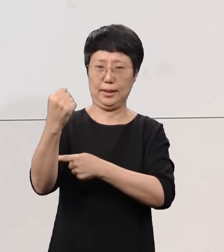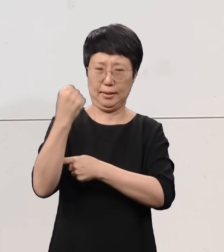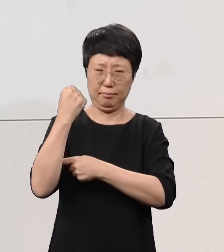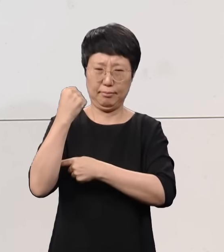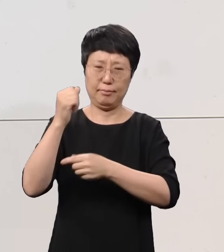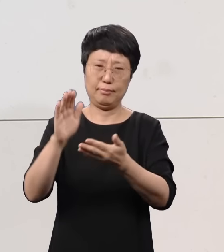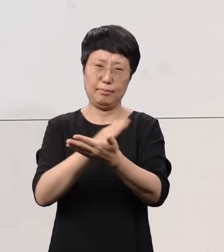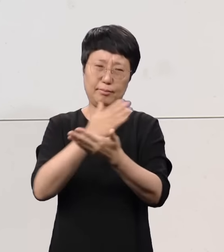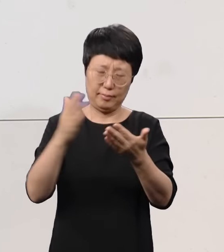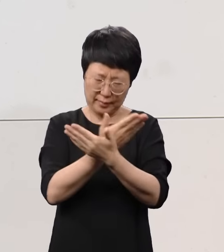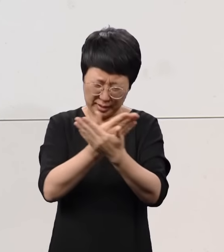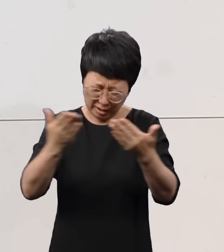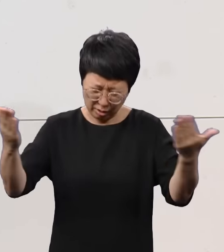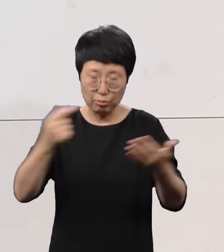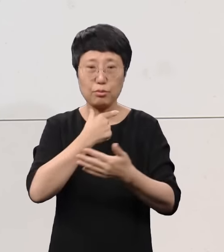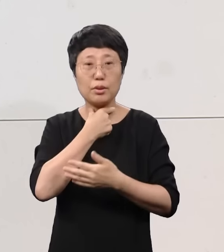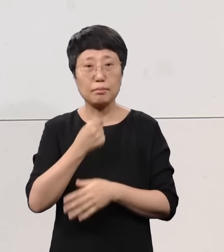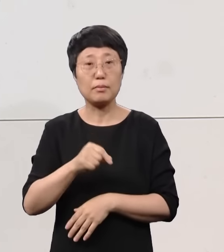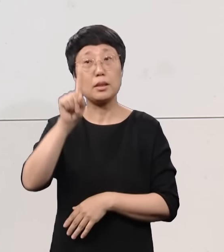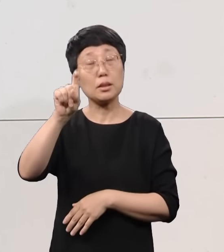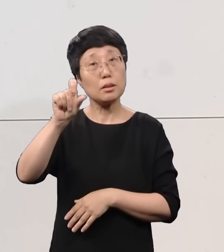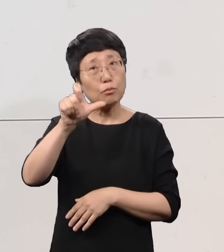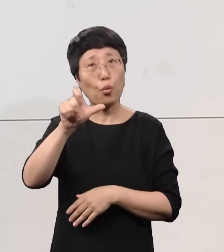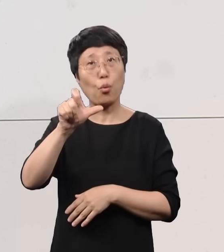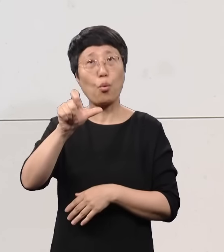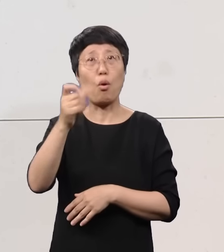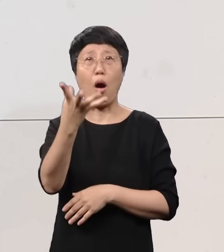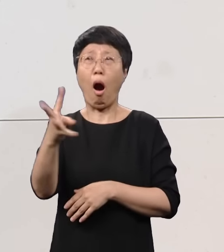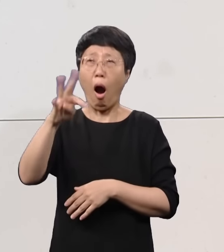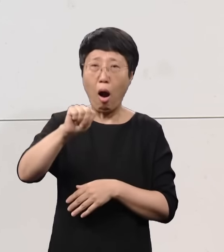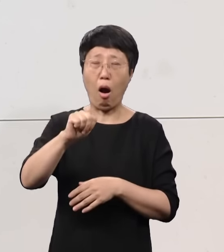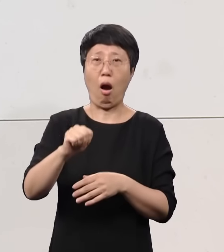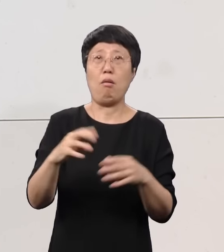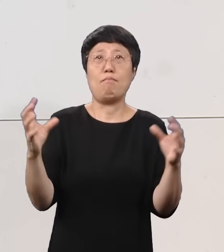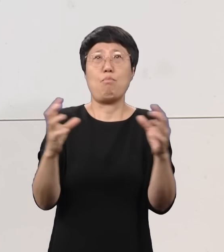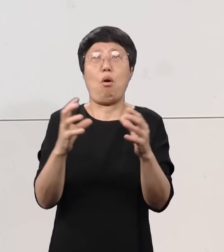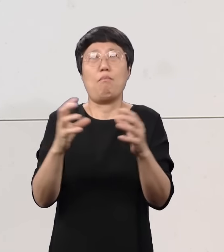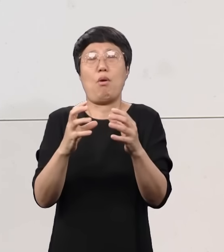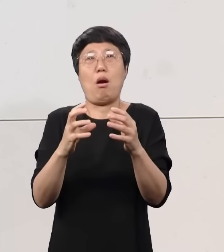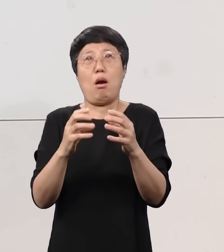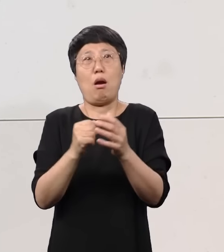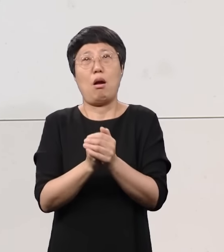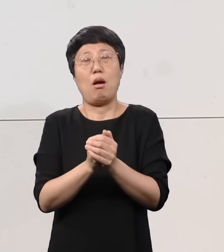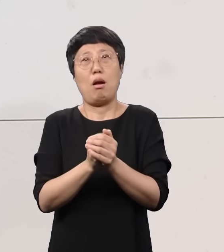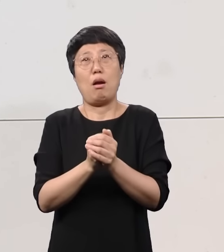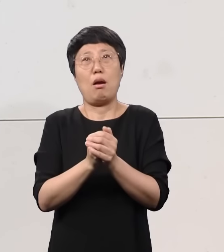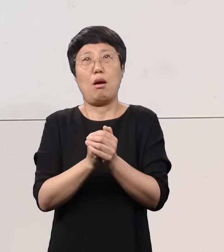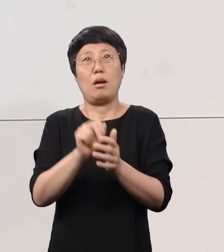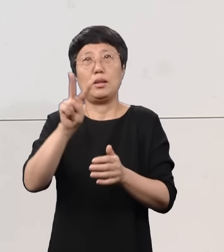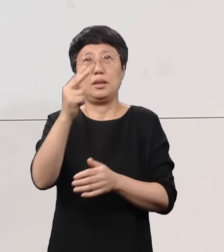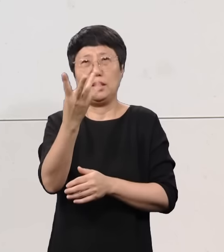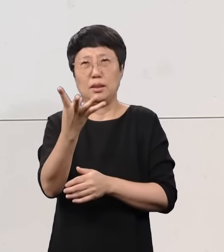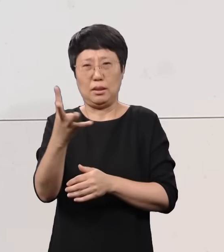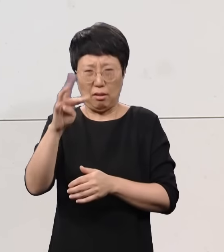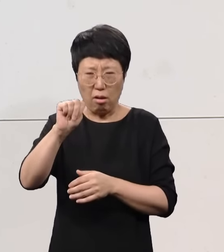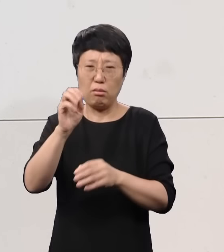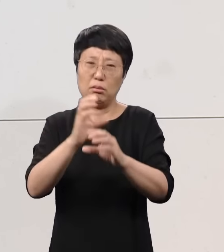싶습니다 시을 모아서 우리가 가지고 있는 돈과 함께 작고